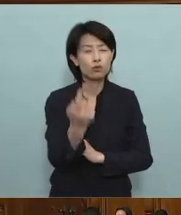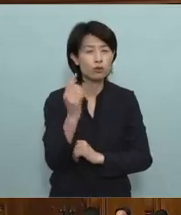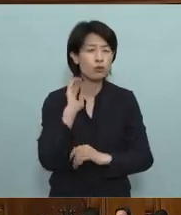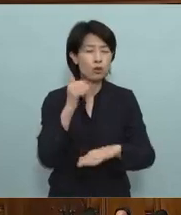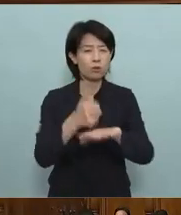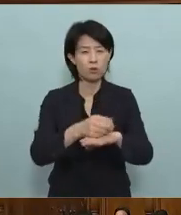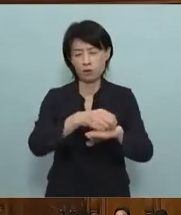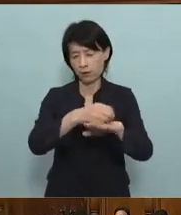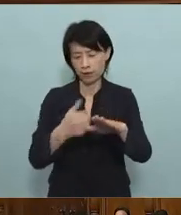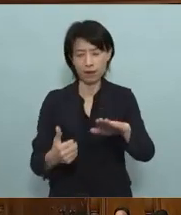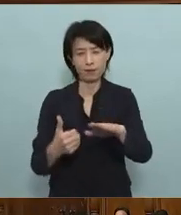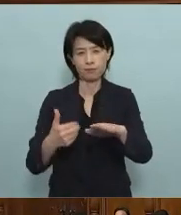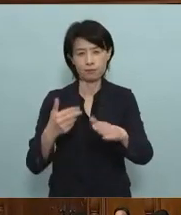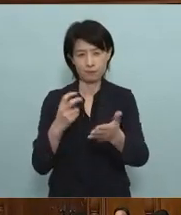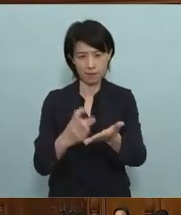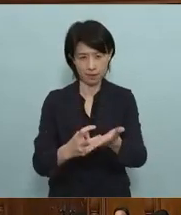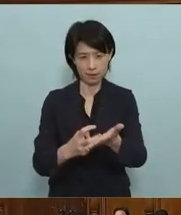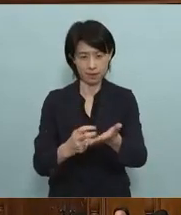理をお辞めください。